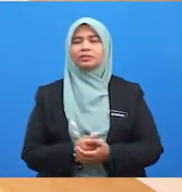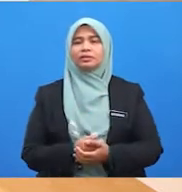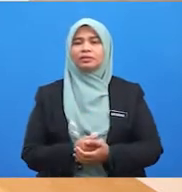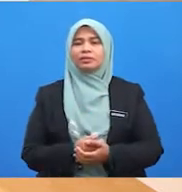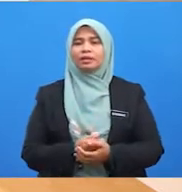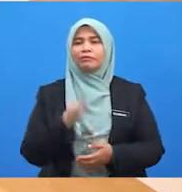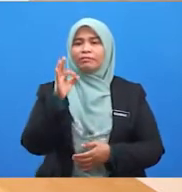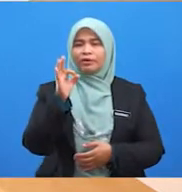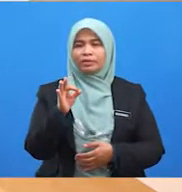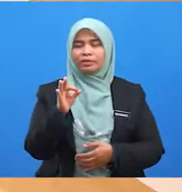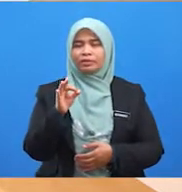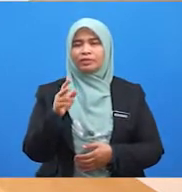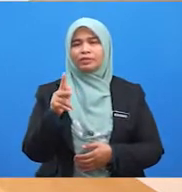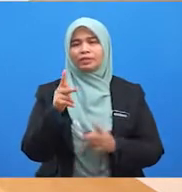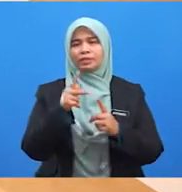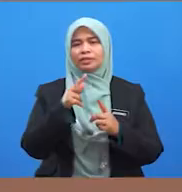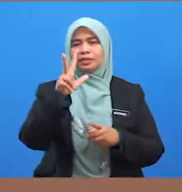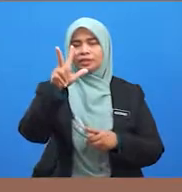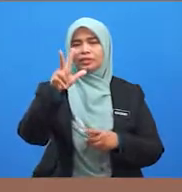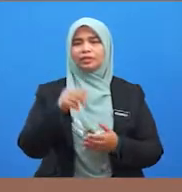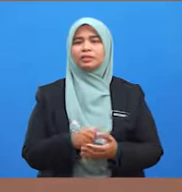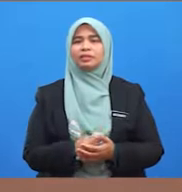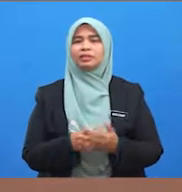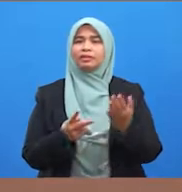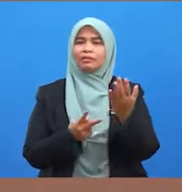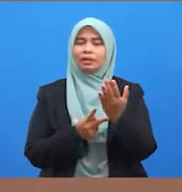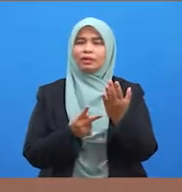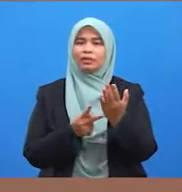teruskan dengan faktor yang ketiga iaitu teknologi.